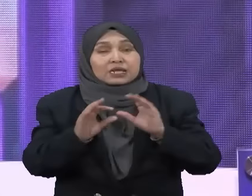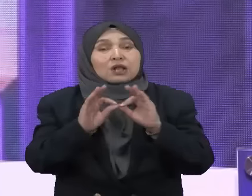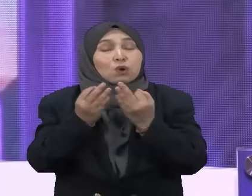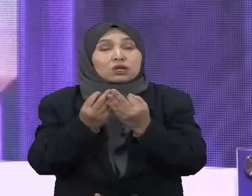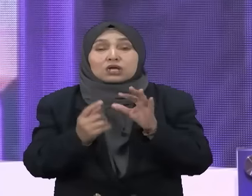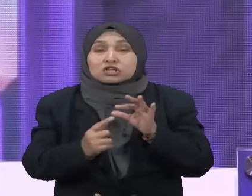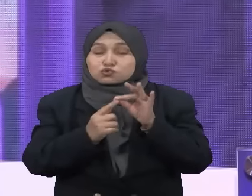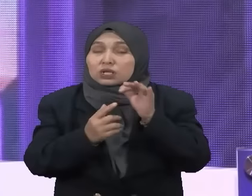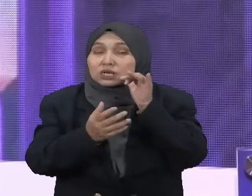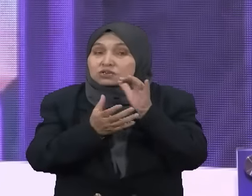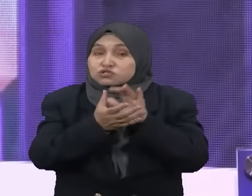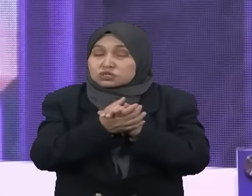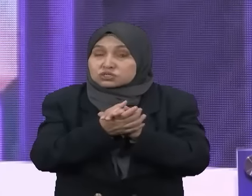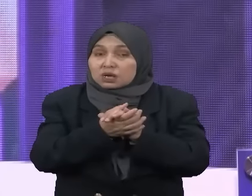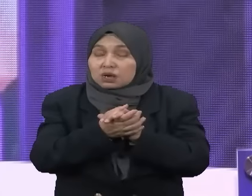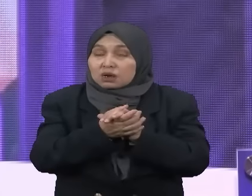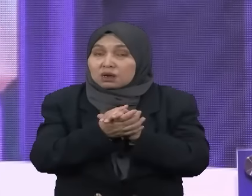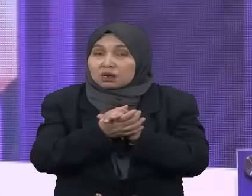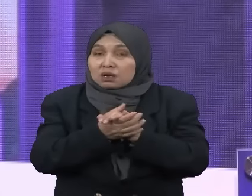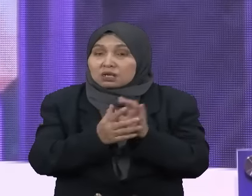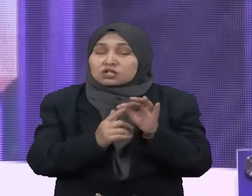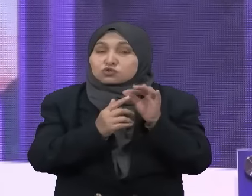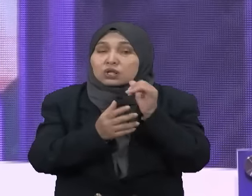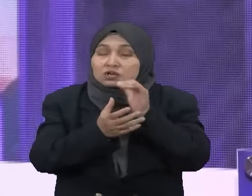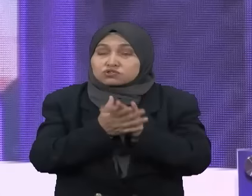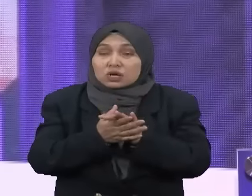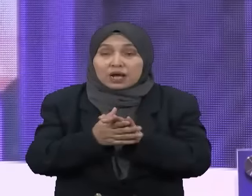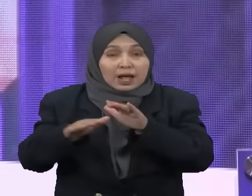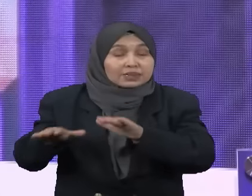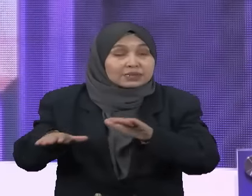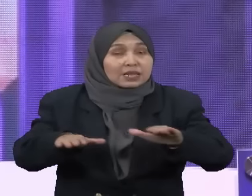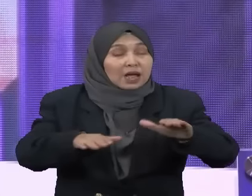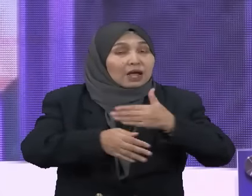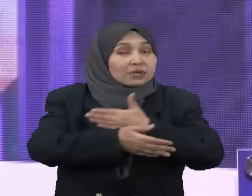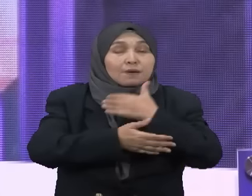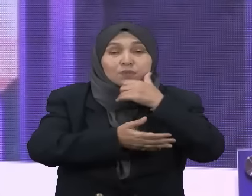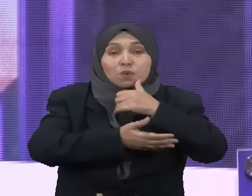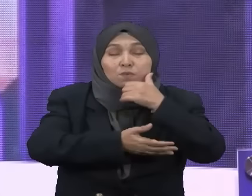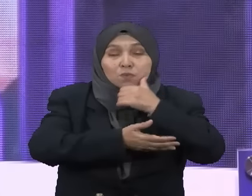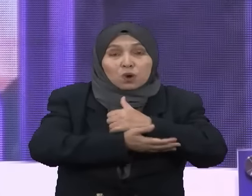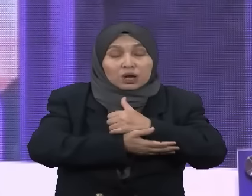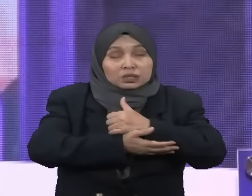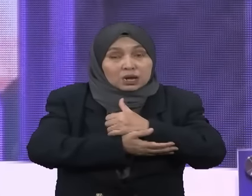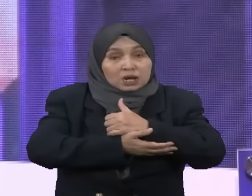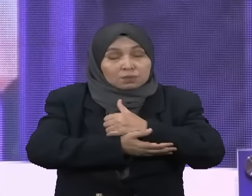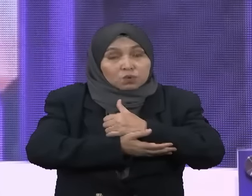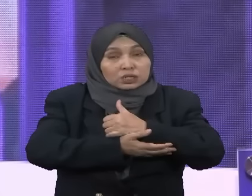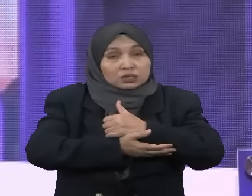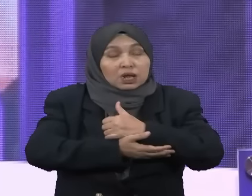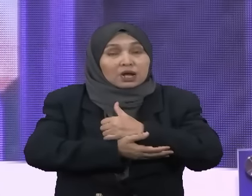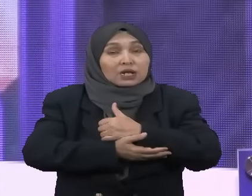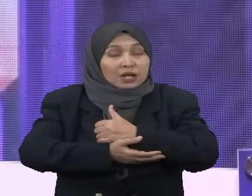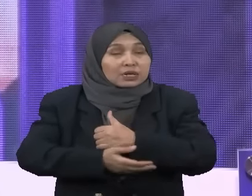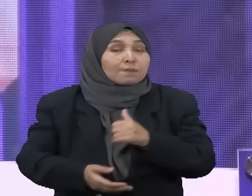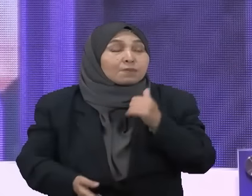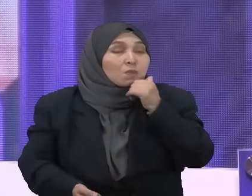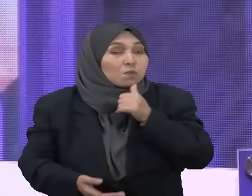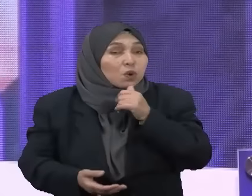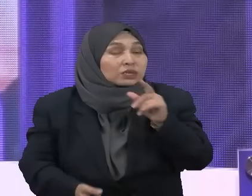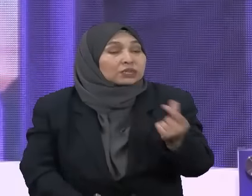kecuali isterinya. Kecuali isterinya. Adapun anak-anak baginda, anak-anak perempuan baginda, anak-anak perempuan Nabi Lut alaihi salam